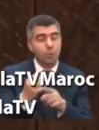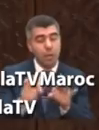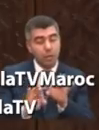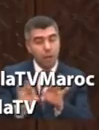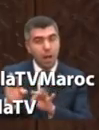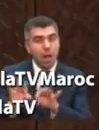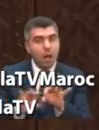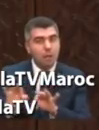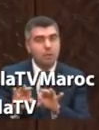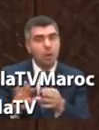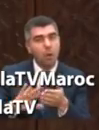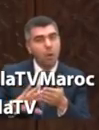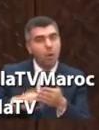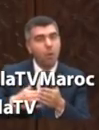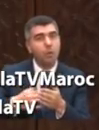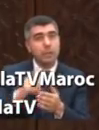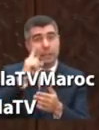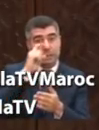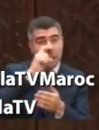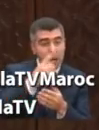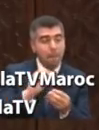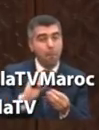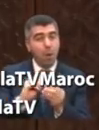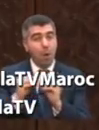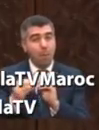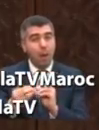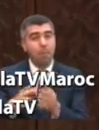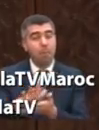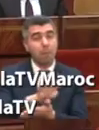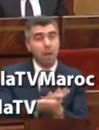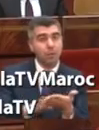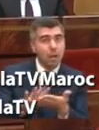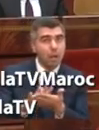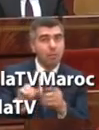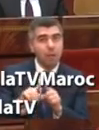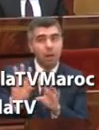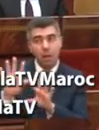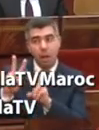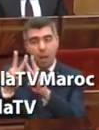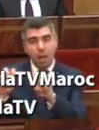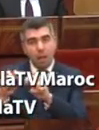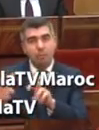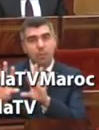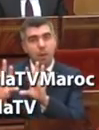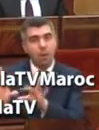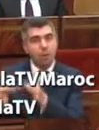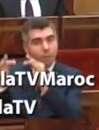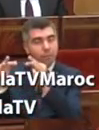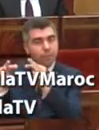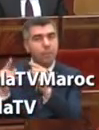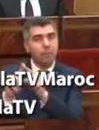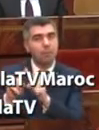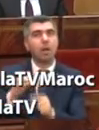توقعية لكافة الإكراهات الطارئة، منها مثلا تعزيز الالتقائية المحكمة بين القطاعات والشركاء،